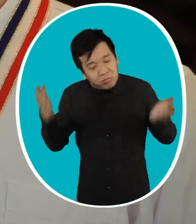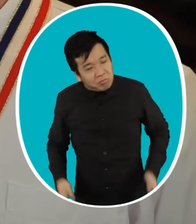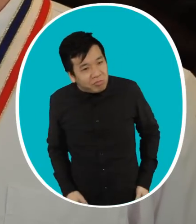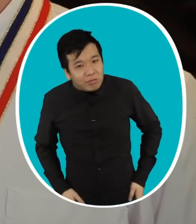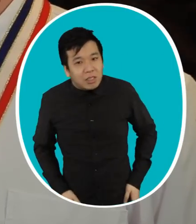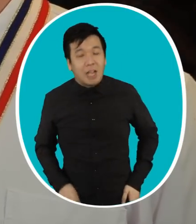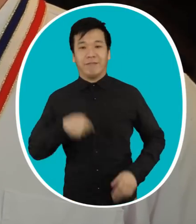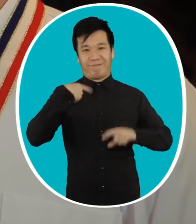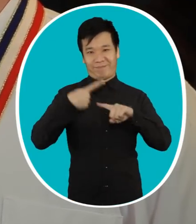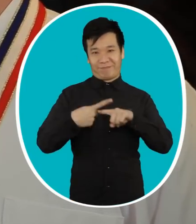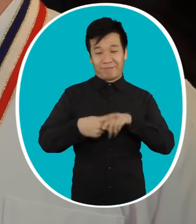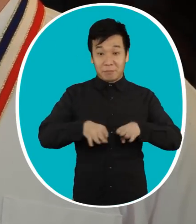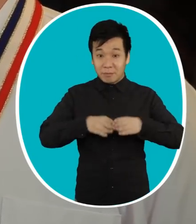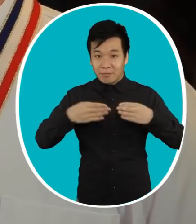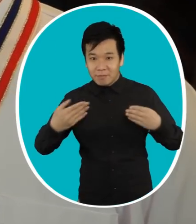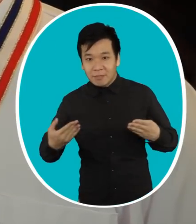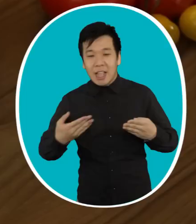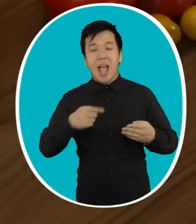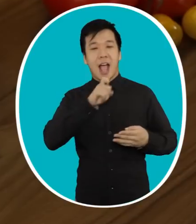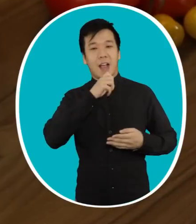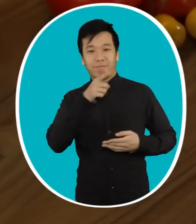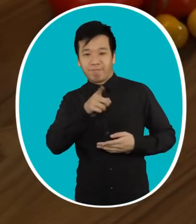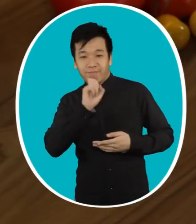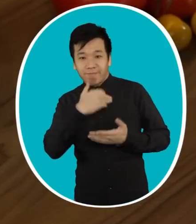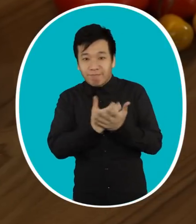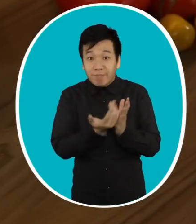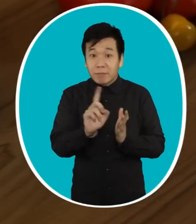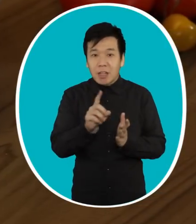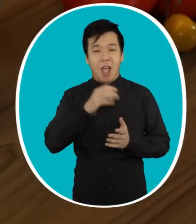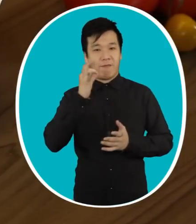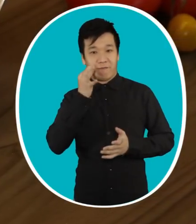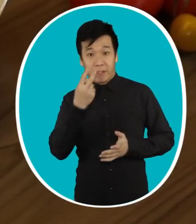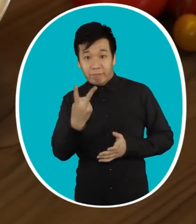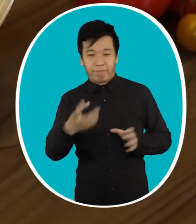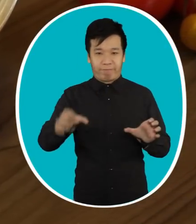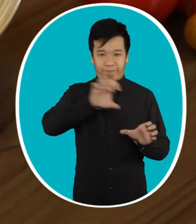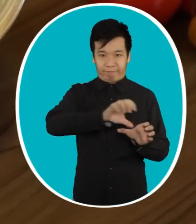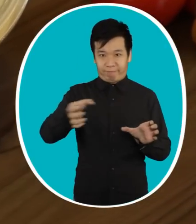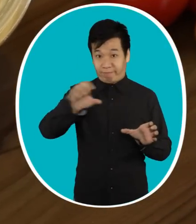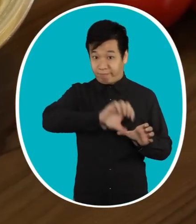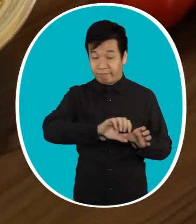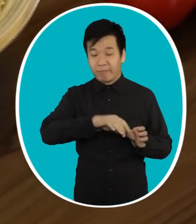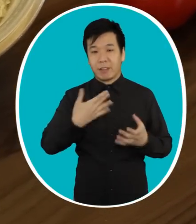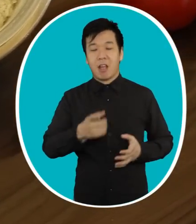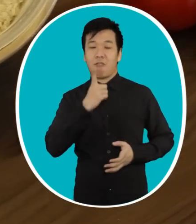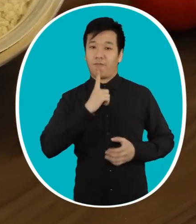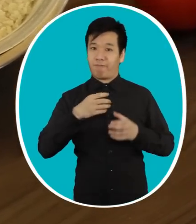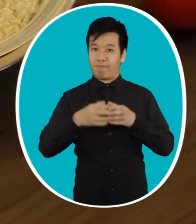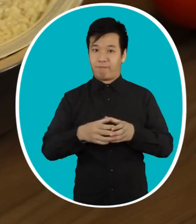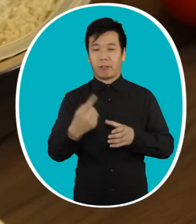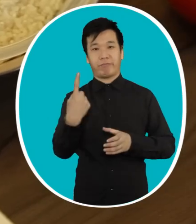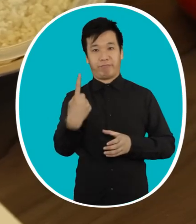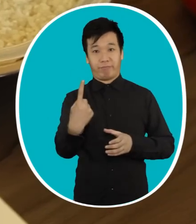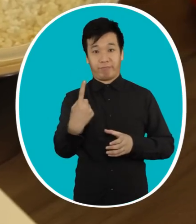好，我哋正式開始。材料有飯兩匙，番茄一